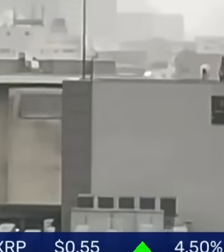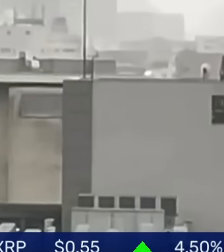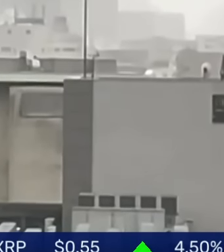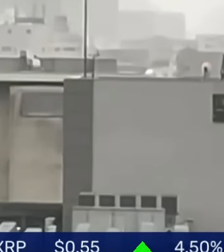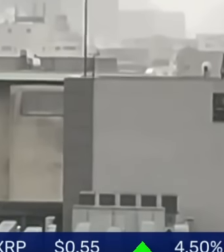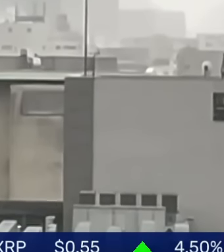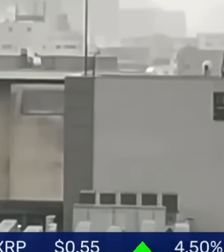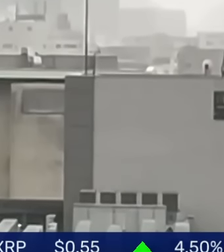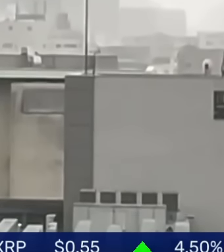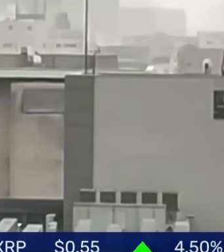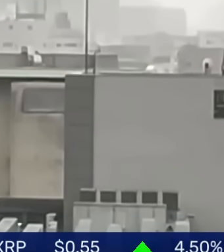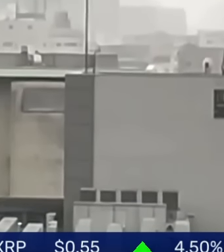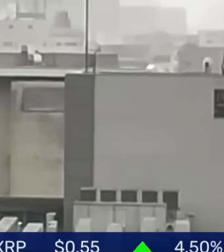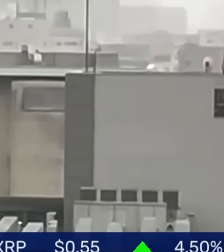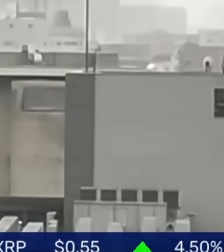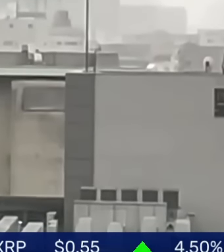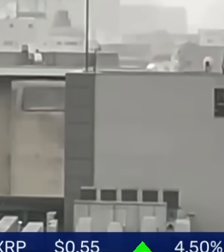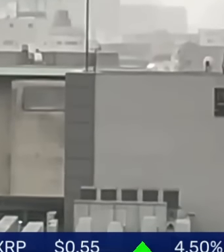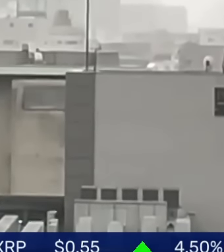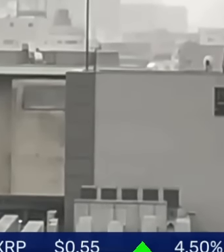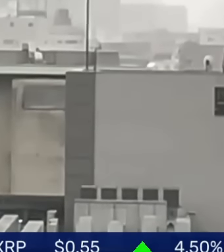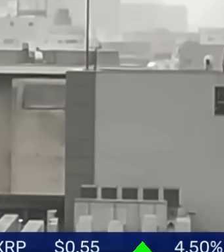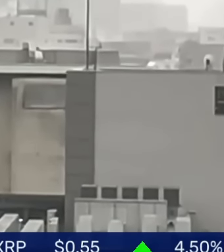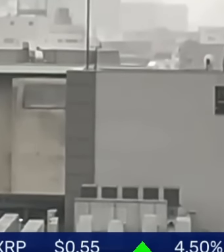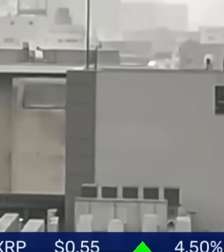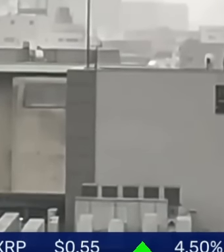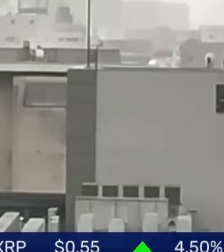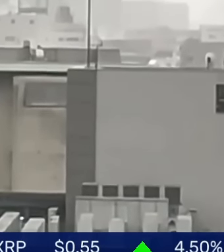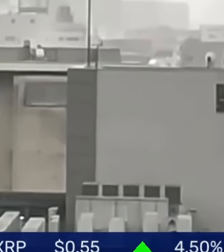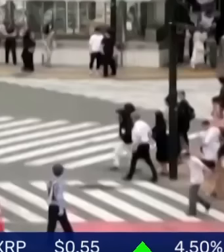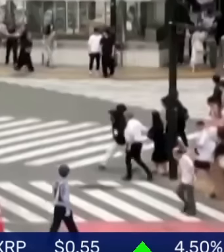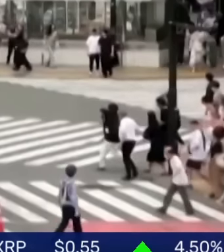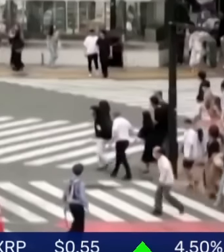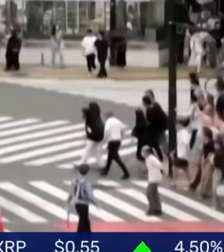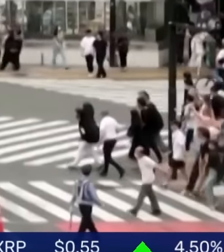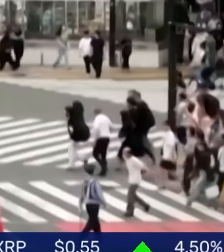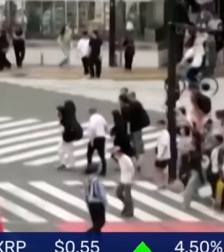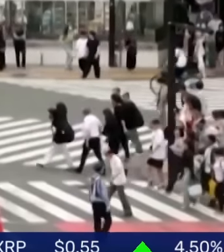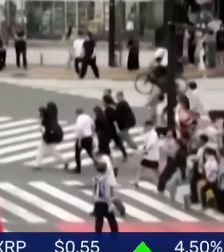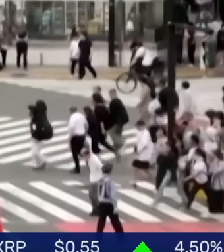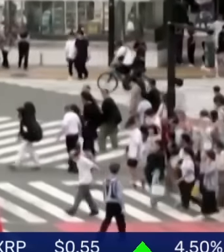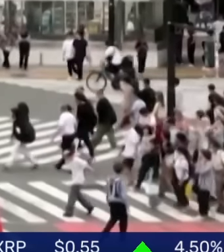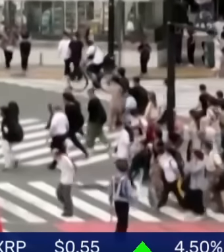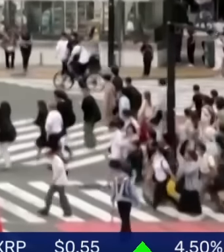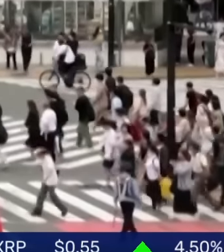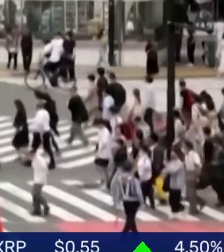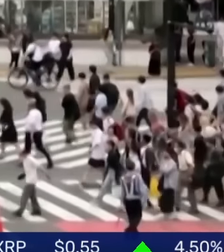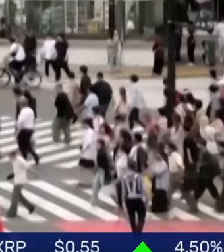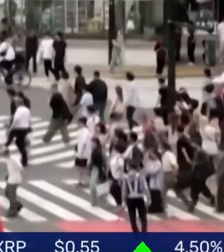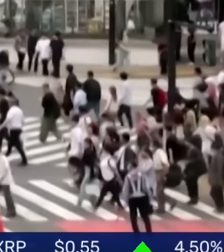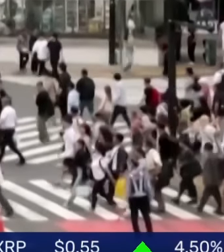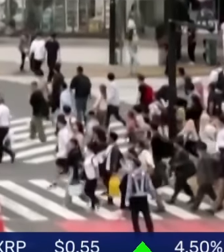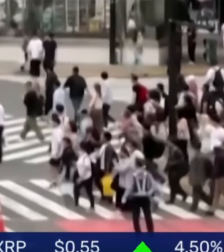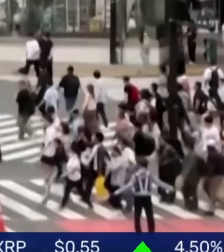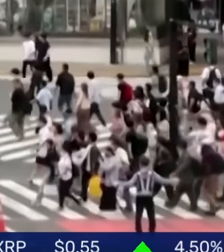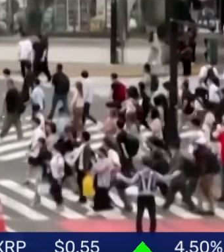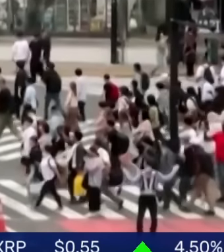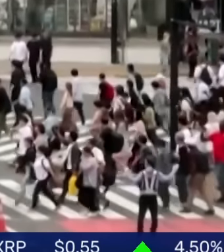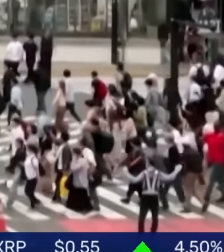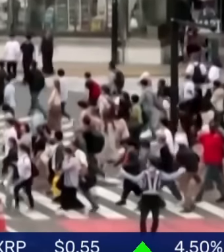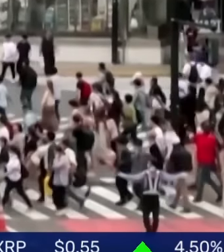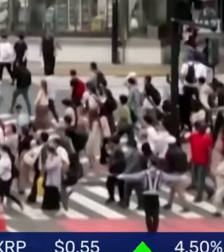Түүхэн статистик мэдээллүүдээс харвал Япон улсын эдийн засаг 2 улирал дараалан буурсан тохиолдол сүүлийн 5 жилд анх удаага тохиолдож буй нь юм а. Дотоодын